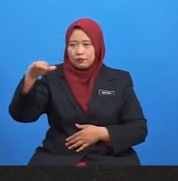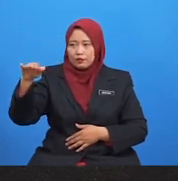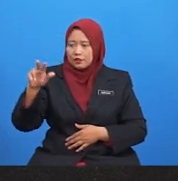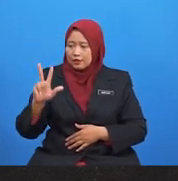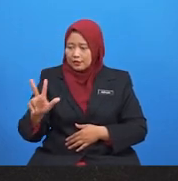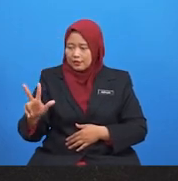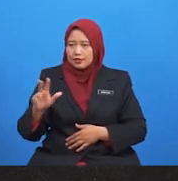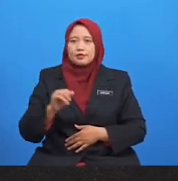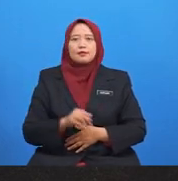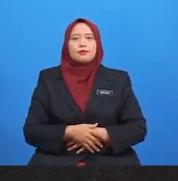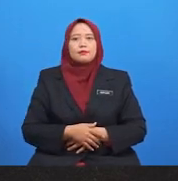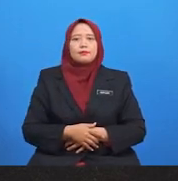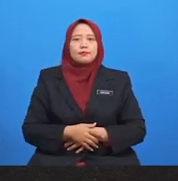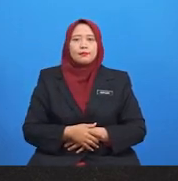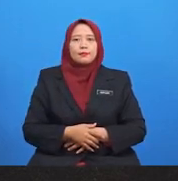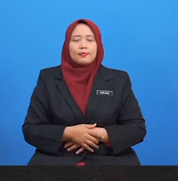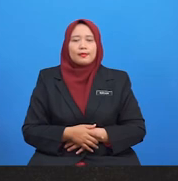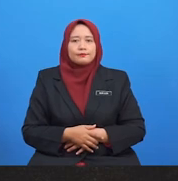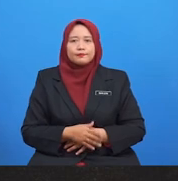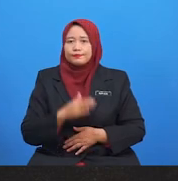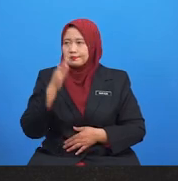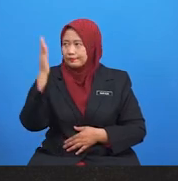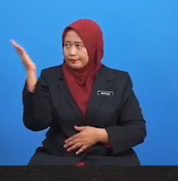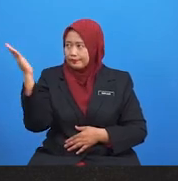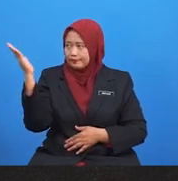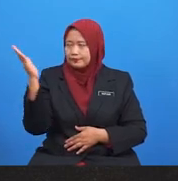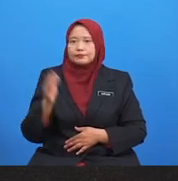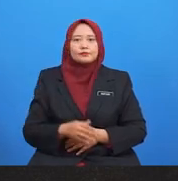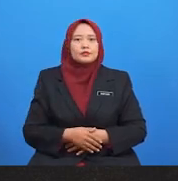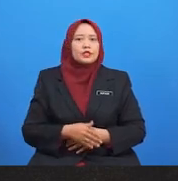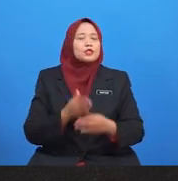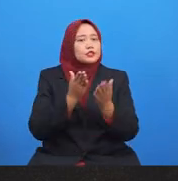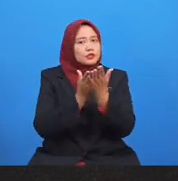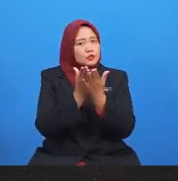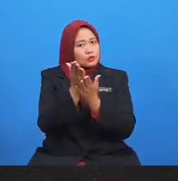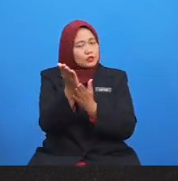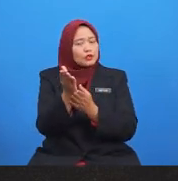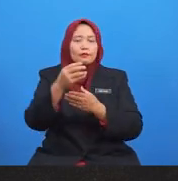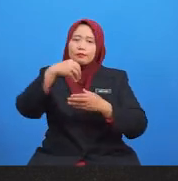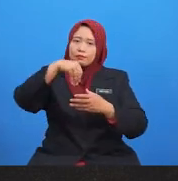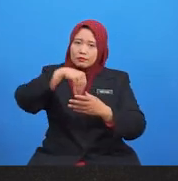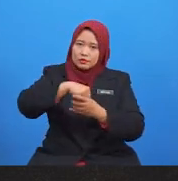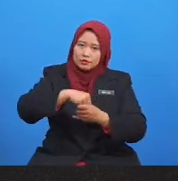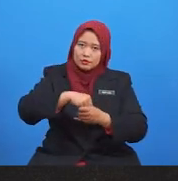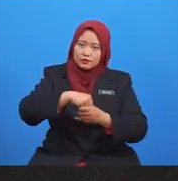4 ke dalam formula isi padu. Maka ia akan jadi seperti ini.